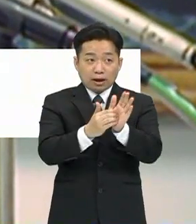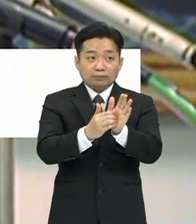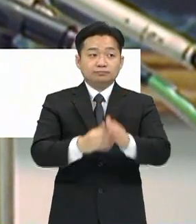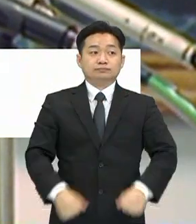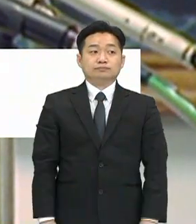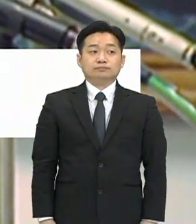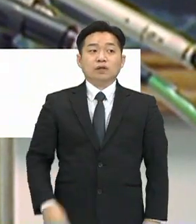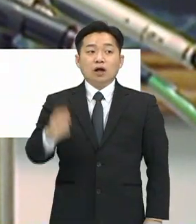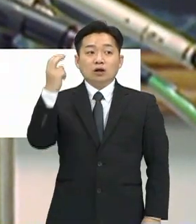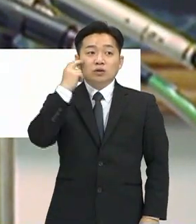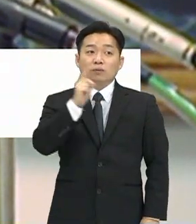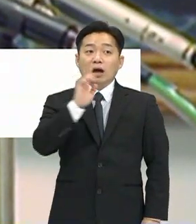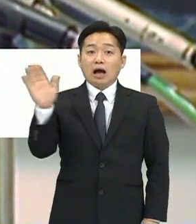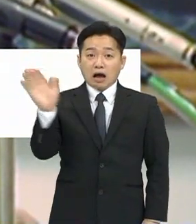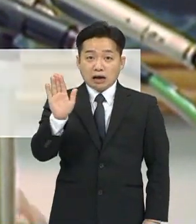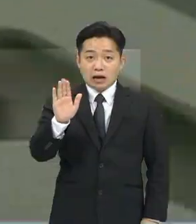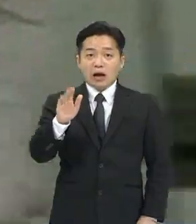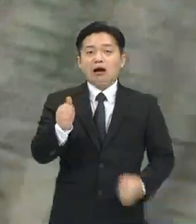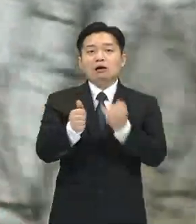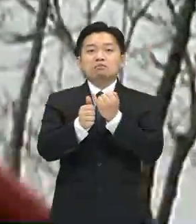아니에요. 마누라 자식 빼는 건 다 바꿔봐.